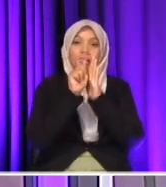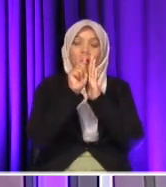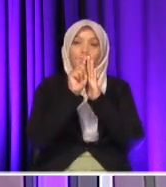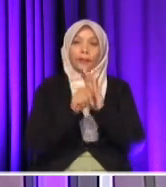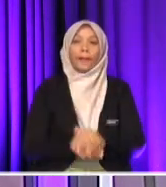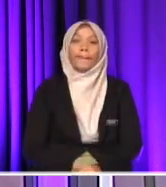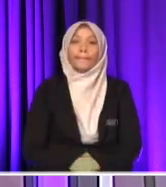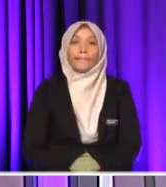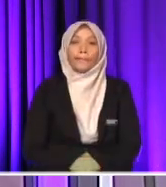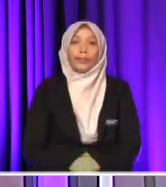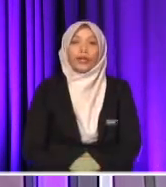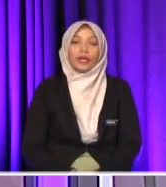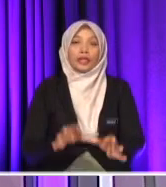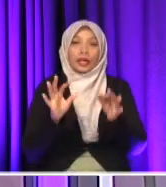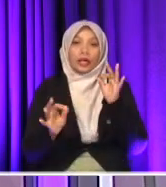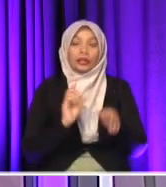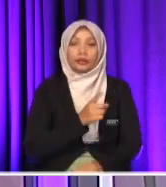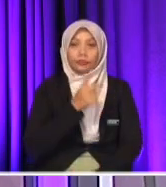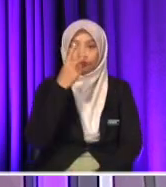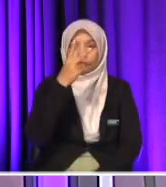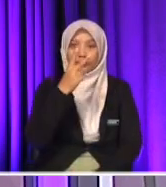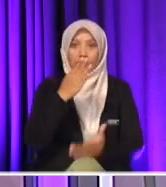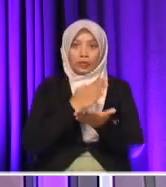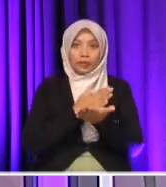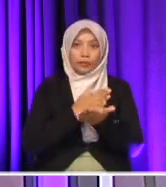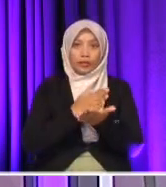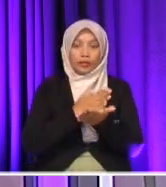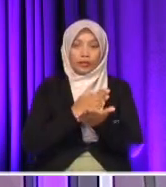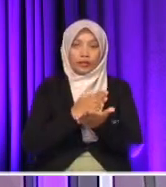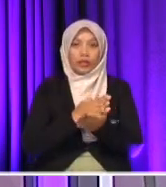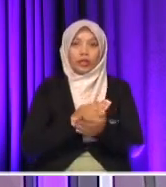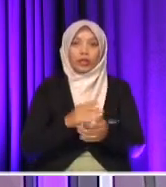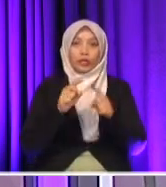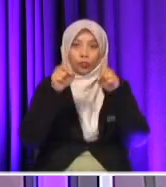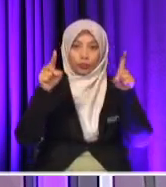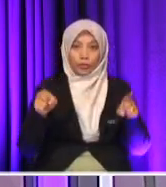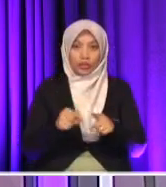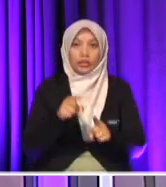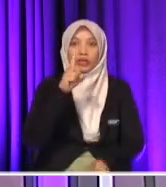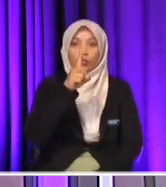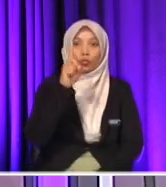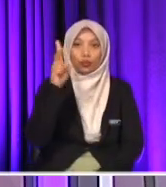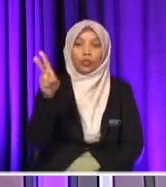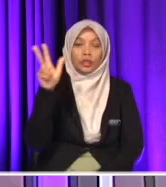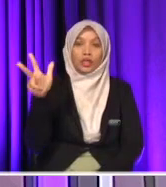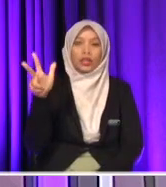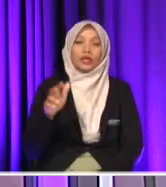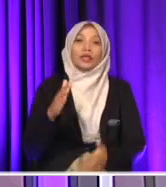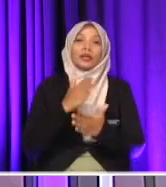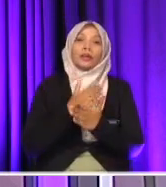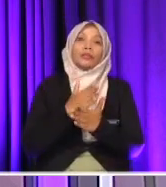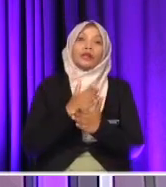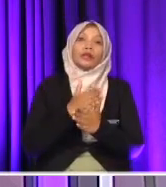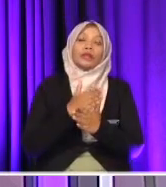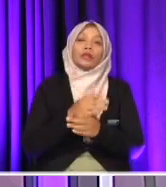maksimum amplitude tadi. Okey, kalau kita tengok sini kita boleh bagi ada berapa bahagian kotak ni? 1 2 3. 3 bahagian. So 3 bahagian kita